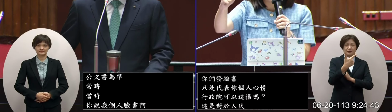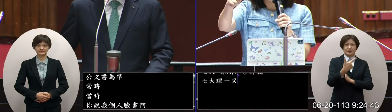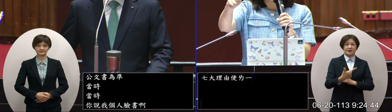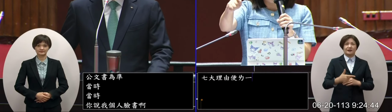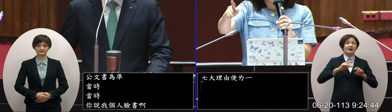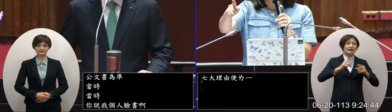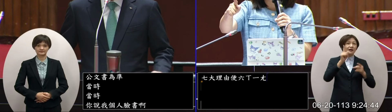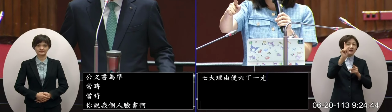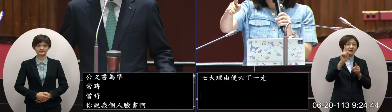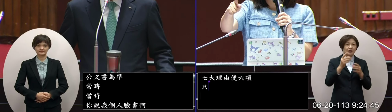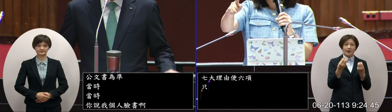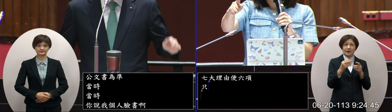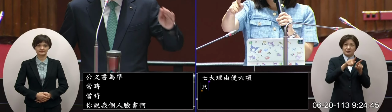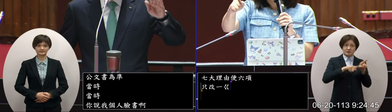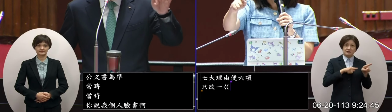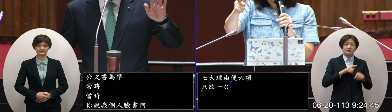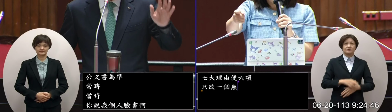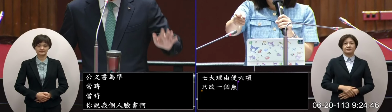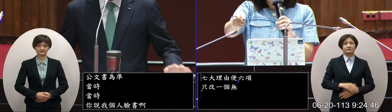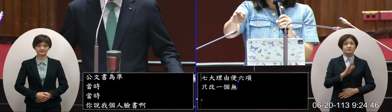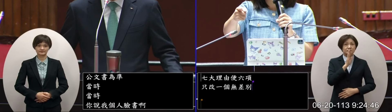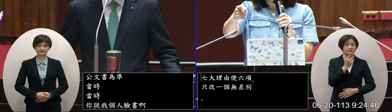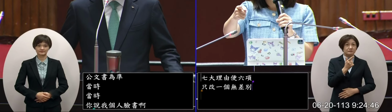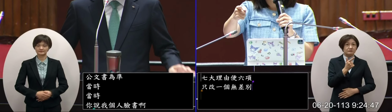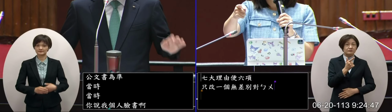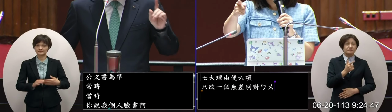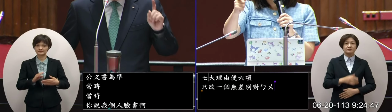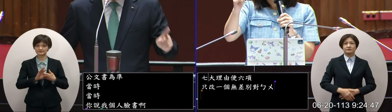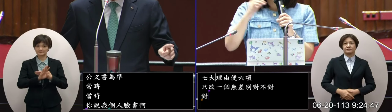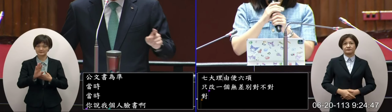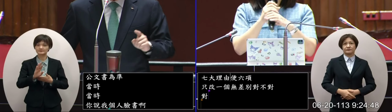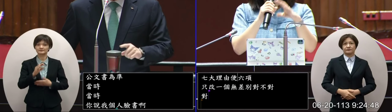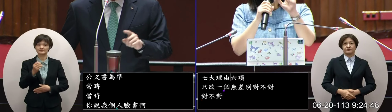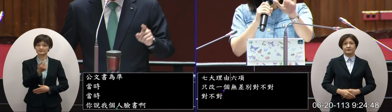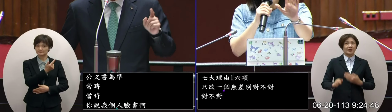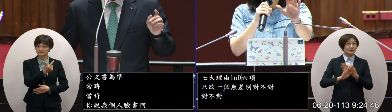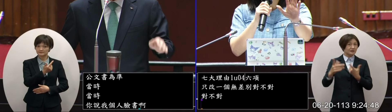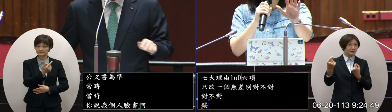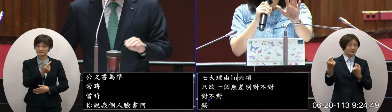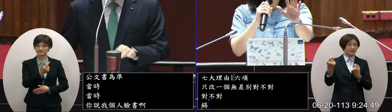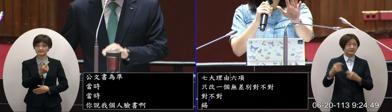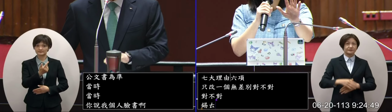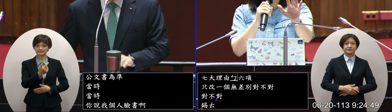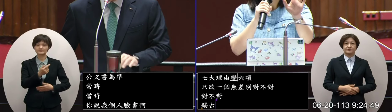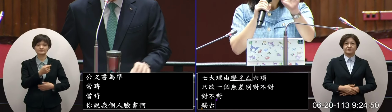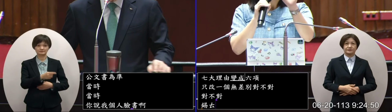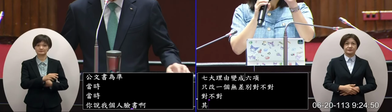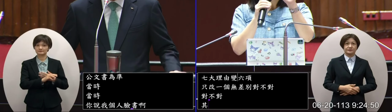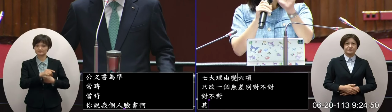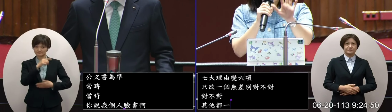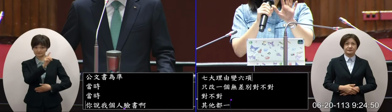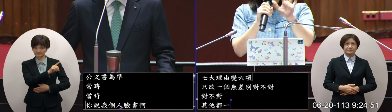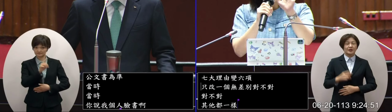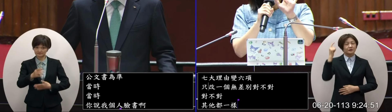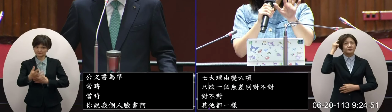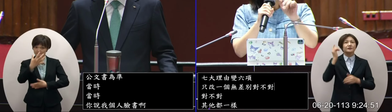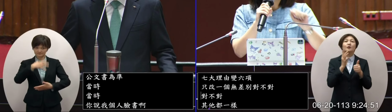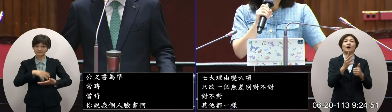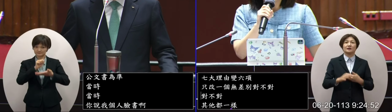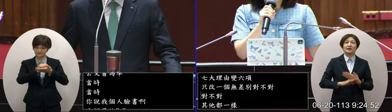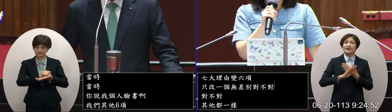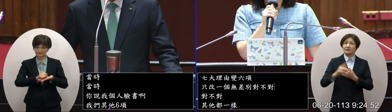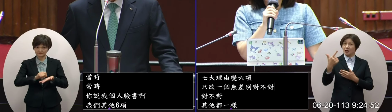无差别，对不对？ 我们其他6项，包括那一项， 其他都一样， 都有放在文字里面。 我想问，其